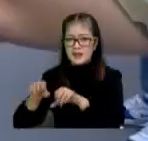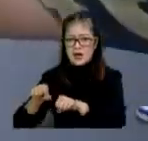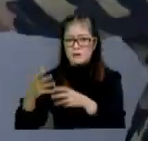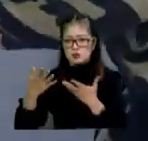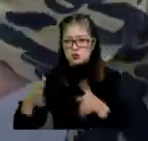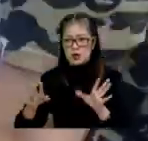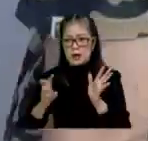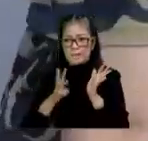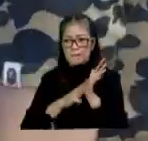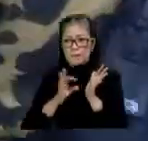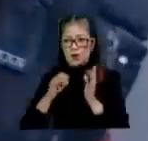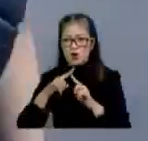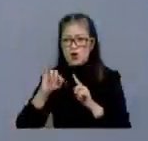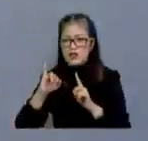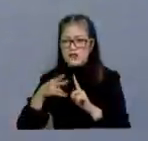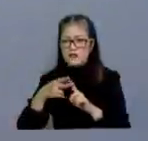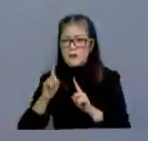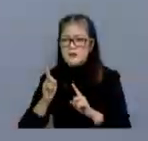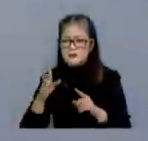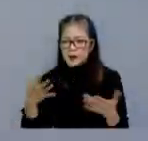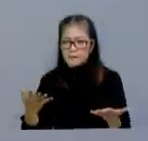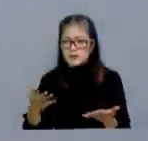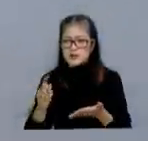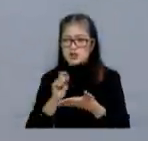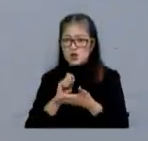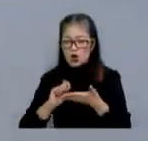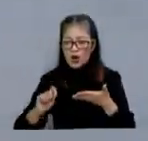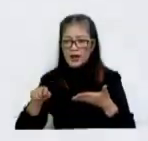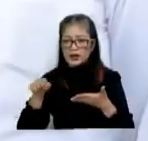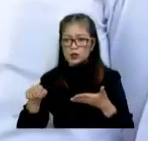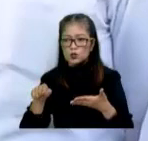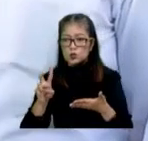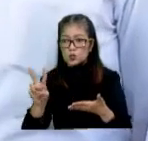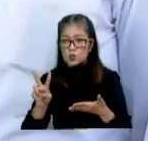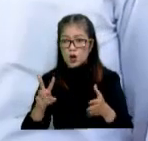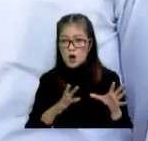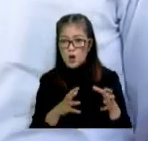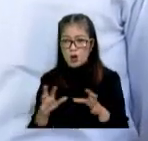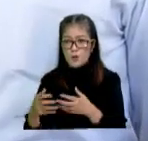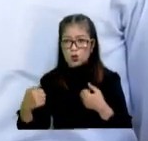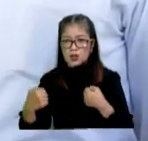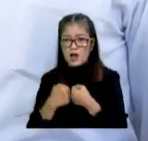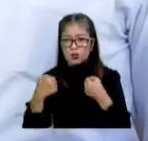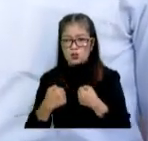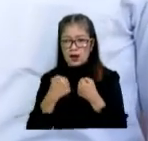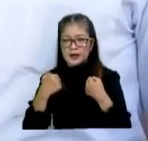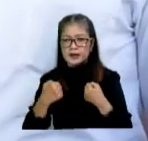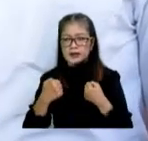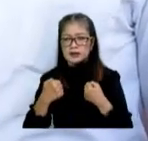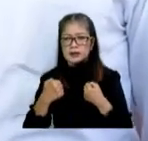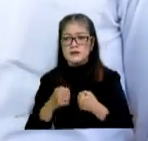dilatar belakangi aksi balas dendam pasca sekolah korban dan pelaku terlibat tawuran. Salah satu sekolah sempat